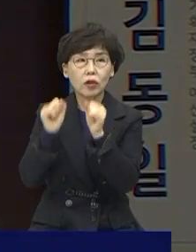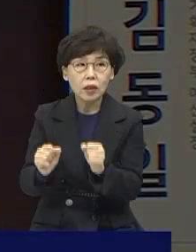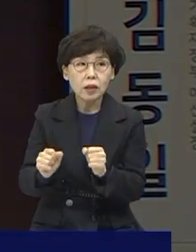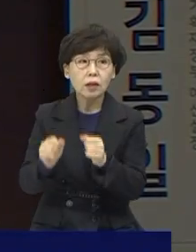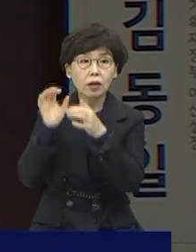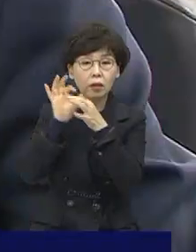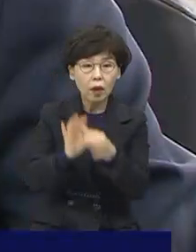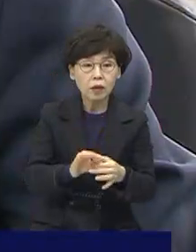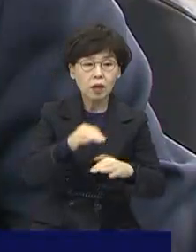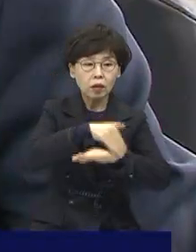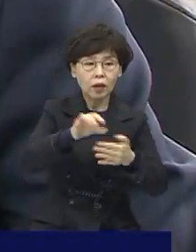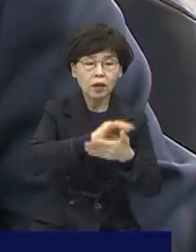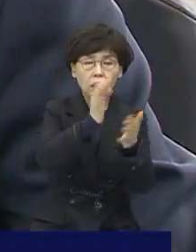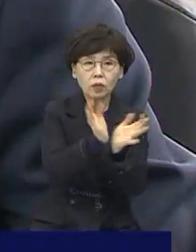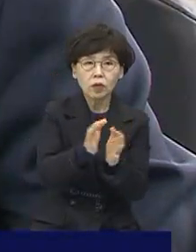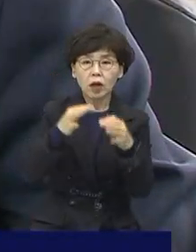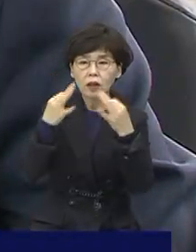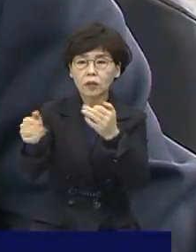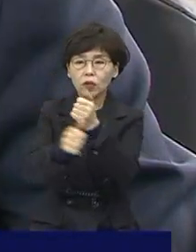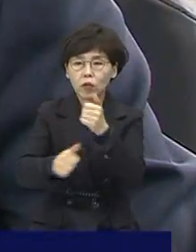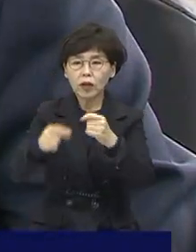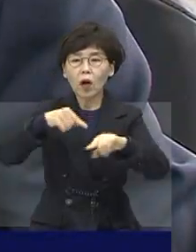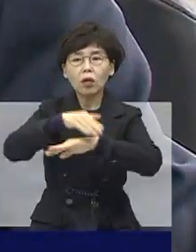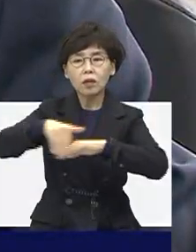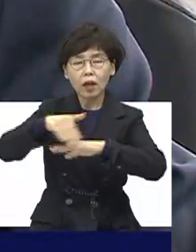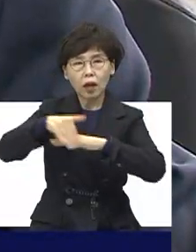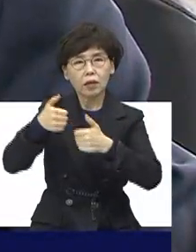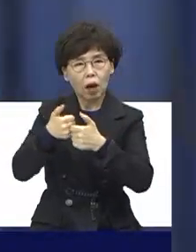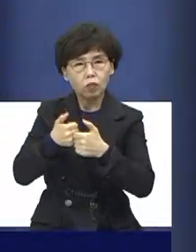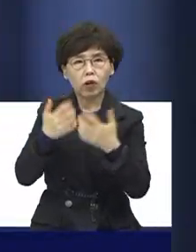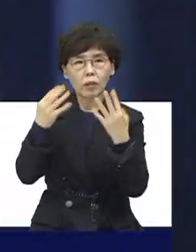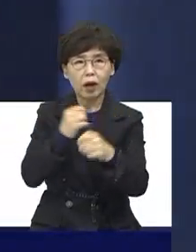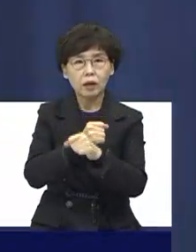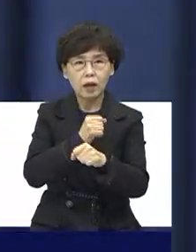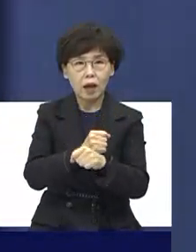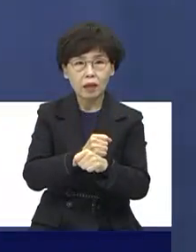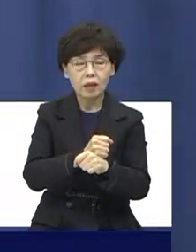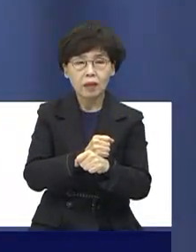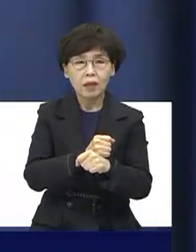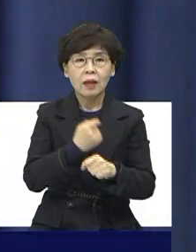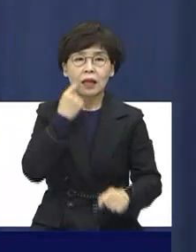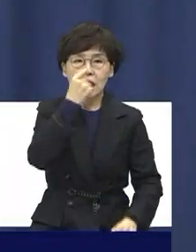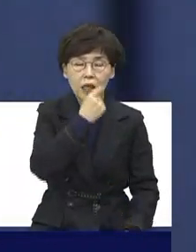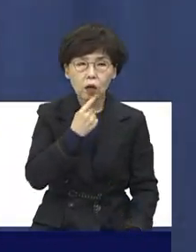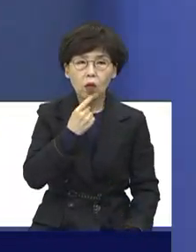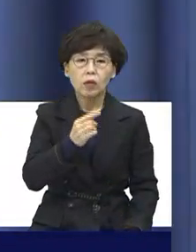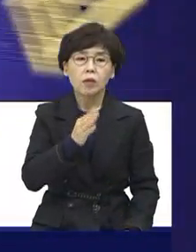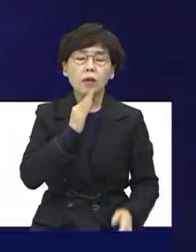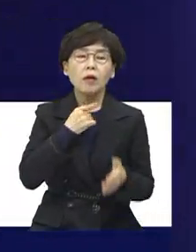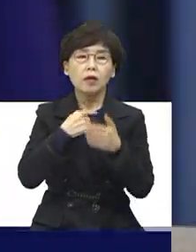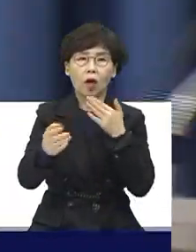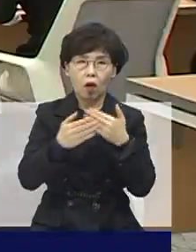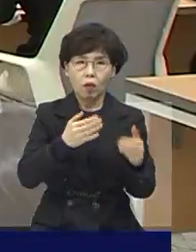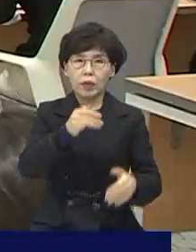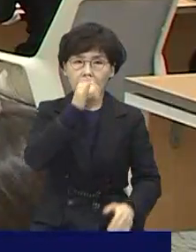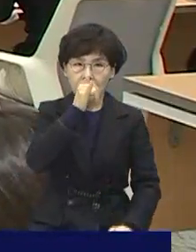재직하면서도 기재부와 금융위 등의 정책 자문을 활발히 한 이론과 실무를 갖춘 정책 전문가라고